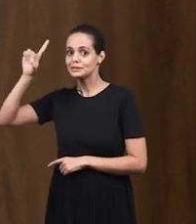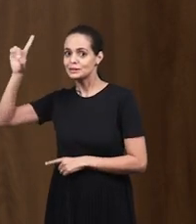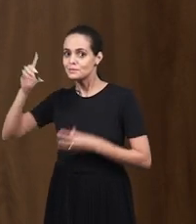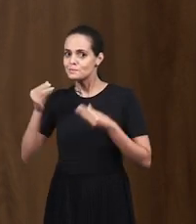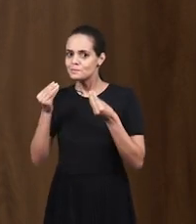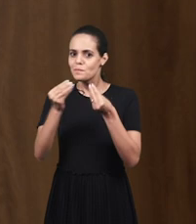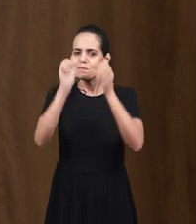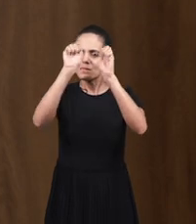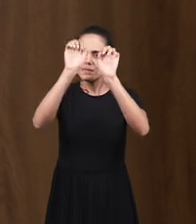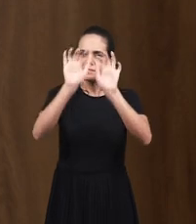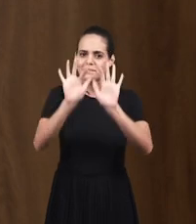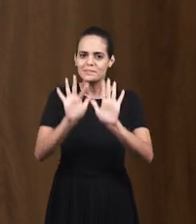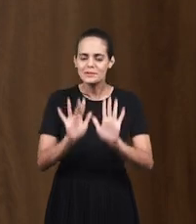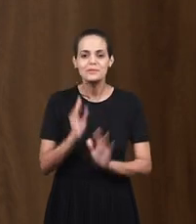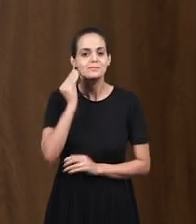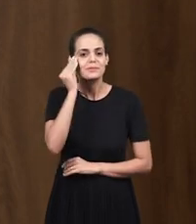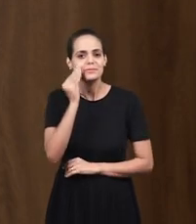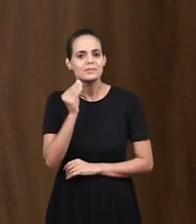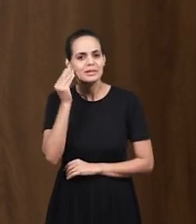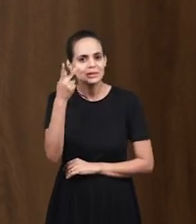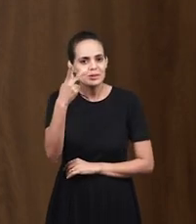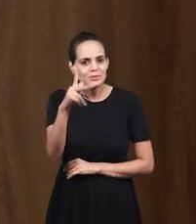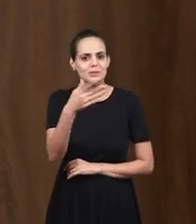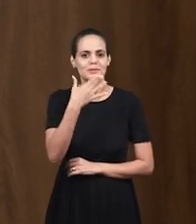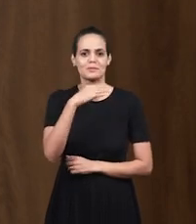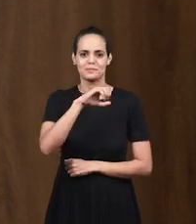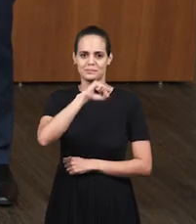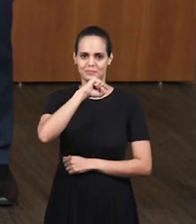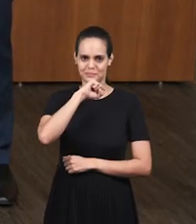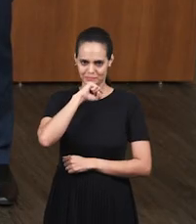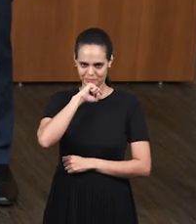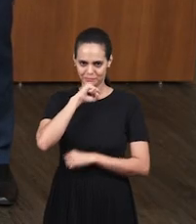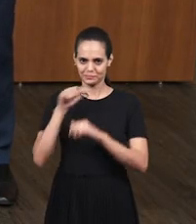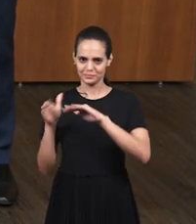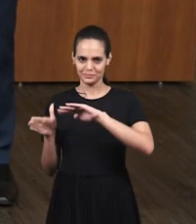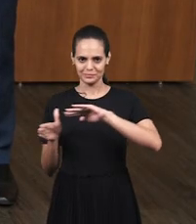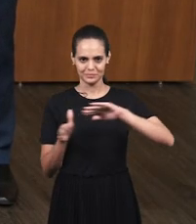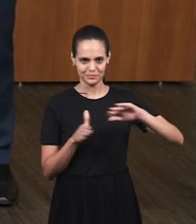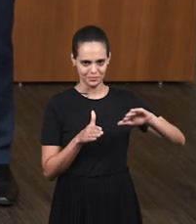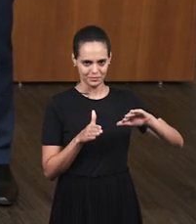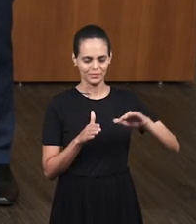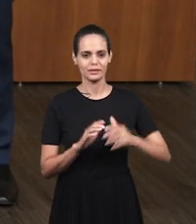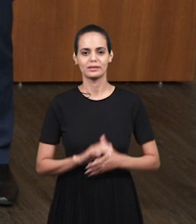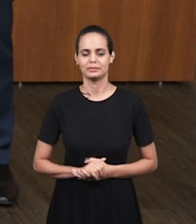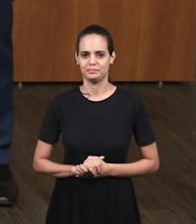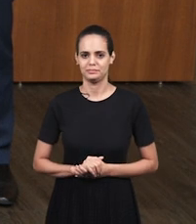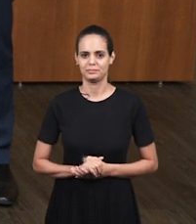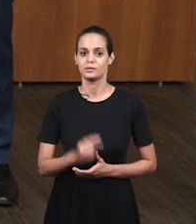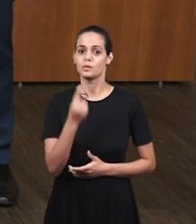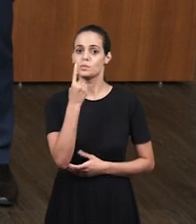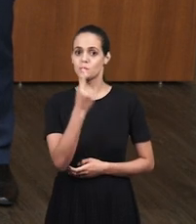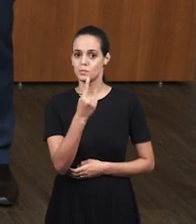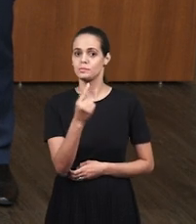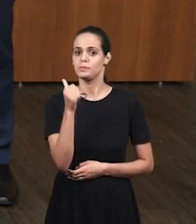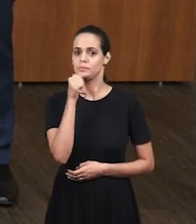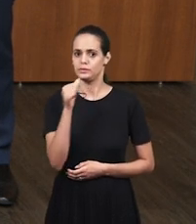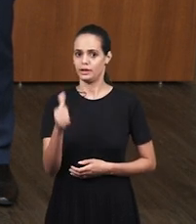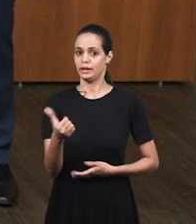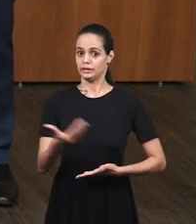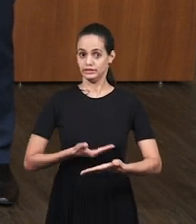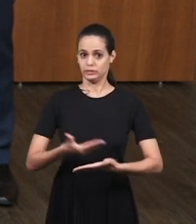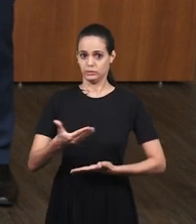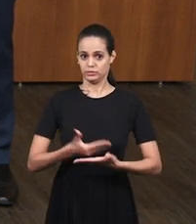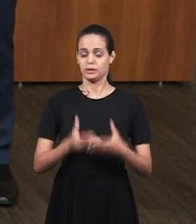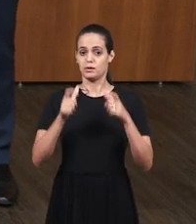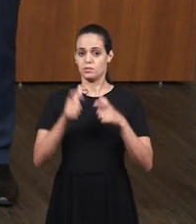дам благословение, я дам переживание, опыт отцу твоему, спасение». Женщина